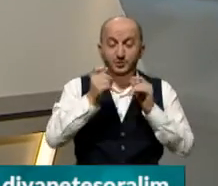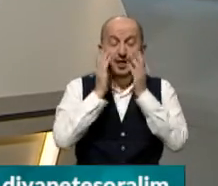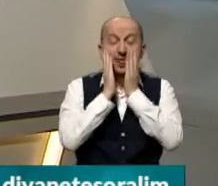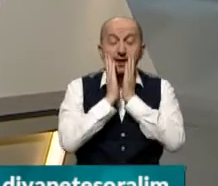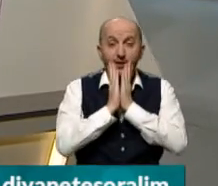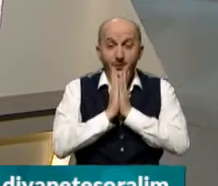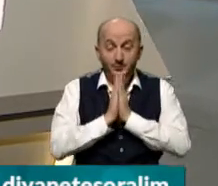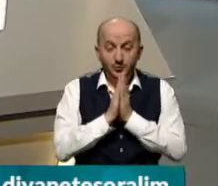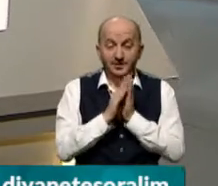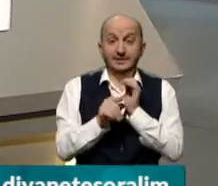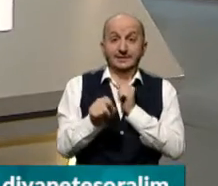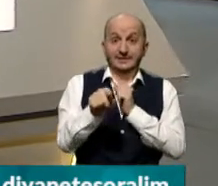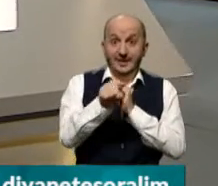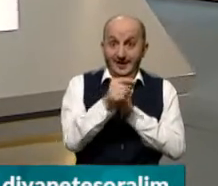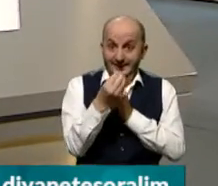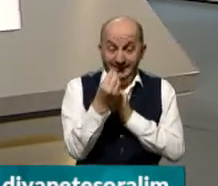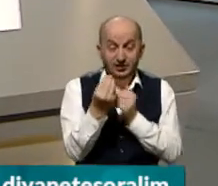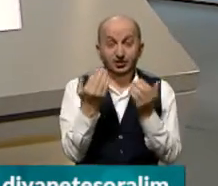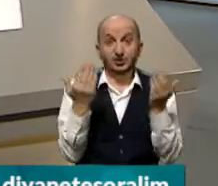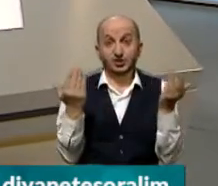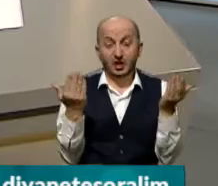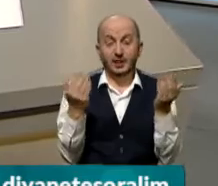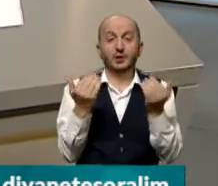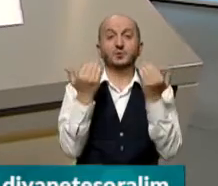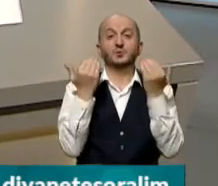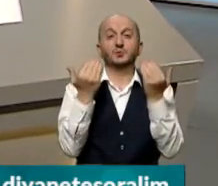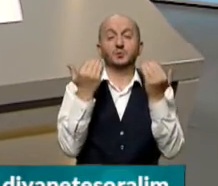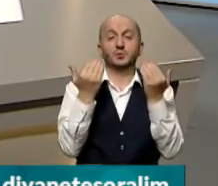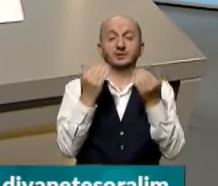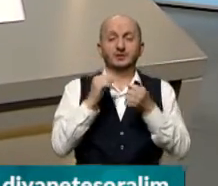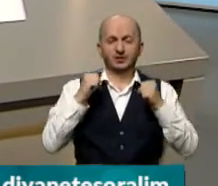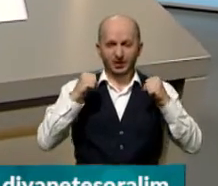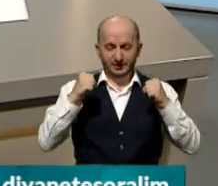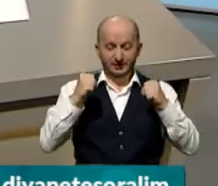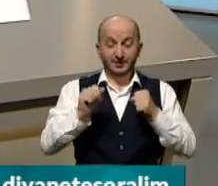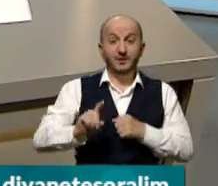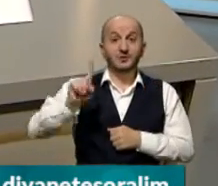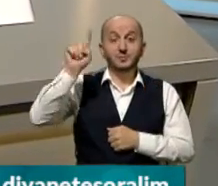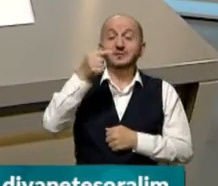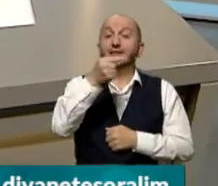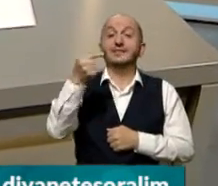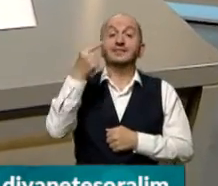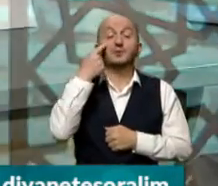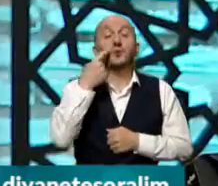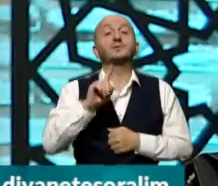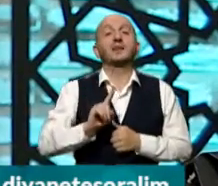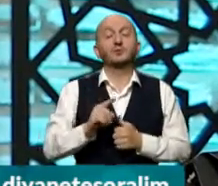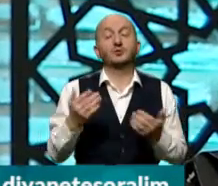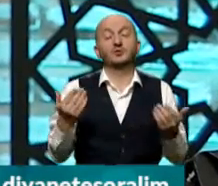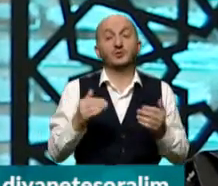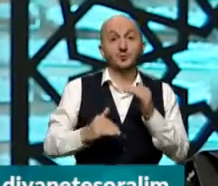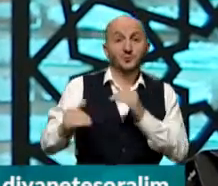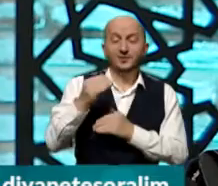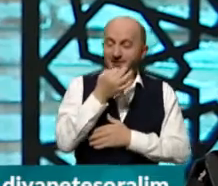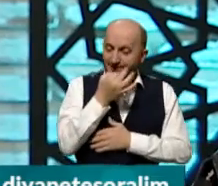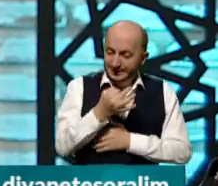Elhamdülillah. Sizler de iyisiniz elhamdülillah. İnşallah. Allah razı olsun hocam. Duacıyız sağlığınıza. Rabbimiz eksikliğinizi göstermesin inşallah. Allah razı olsun. Yüksek müsaadelerinizle